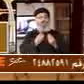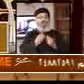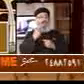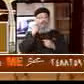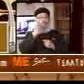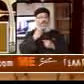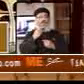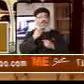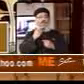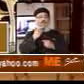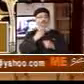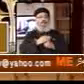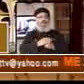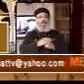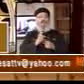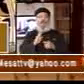وإن كان